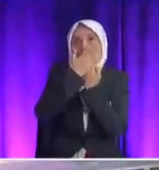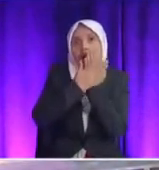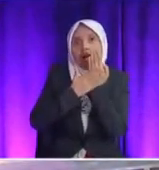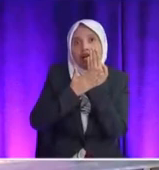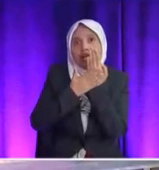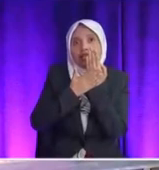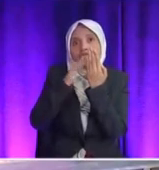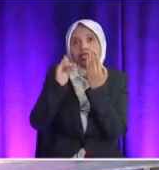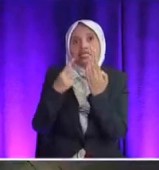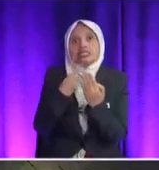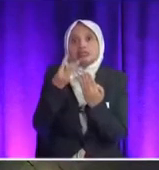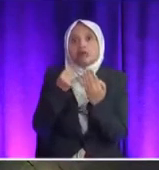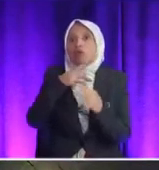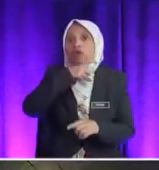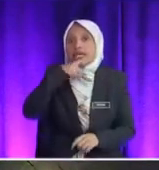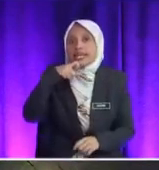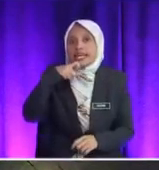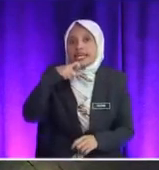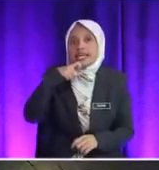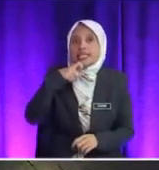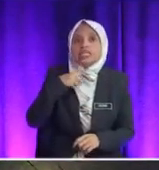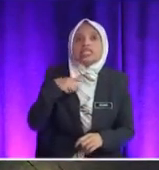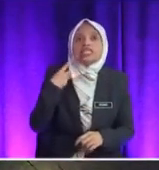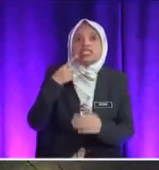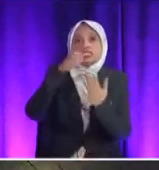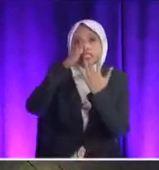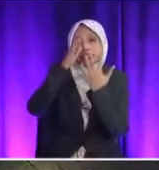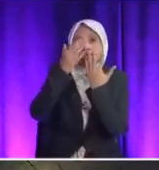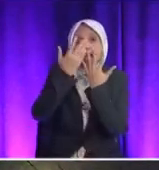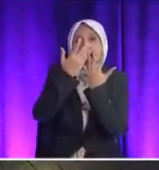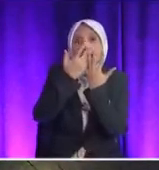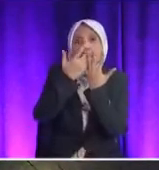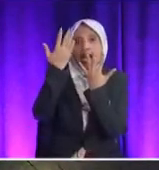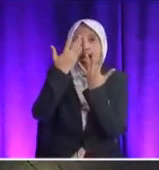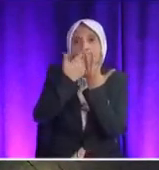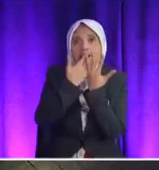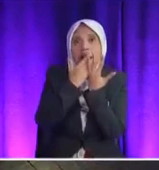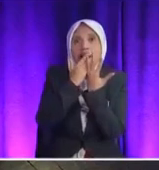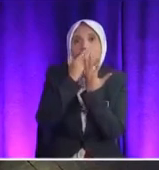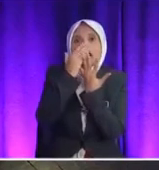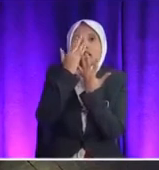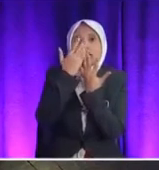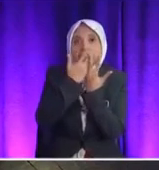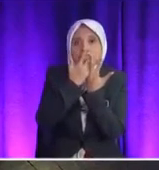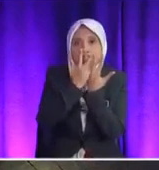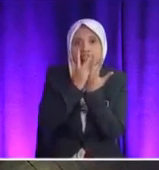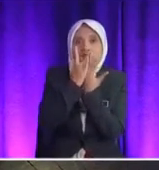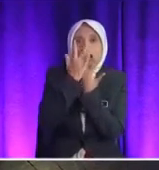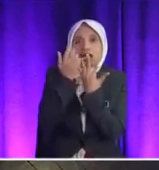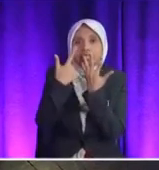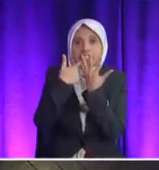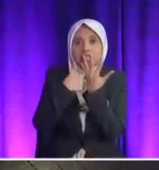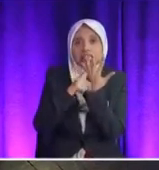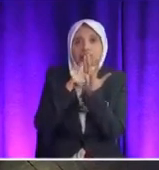betul dengan teknik cucian basah Adik itu kena celah Adik boleh jadilah jari itu masukkan sedikit